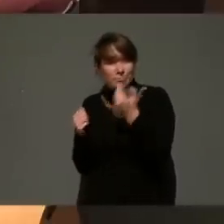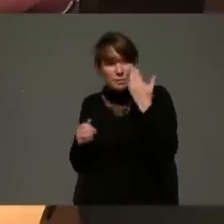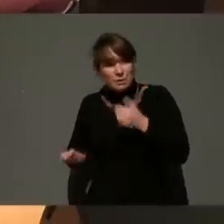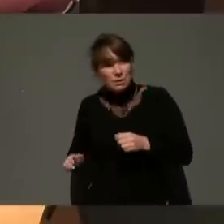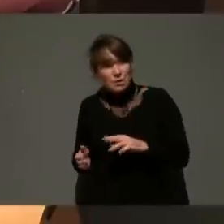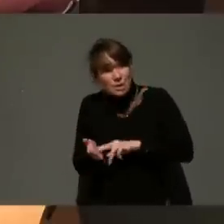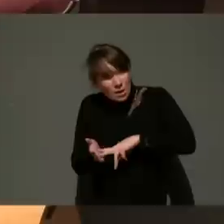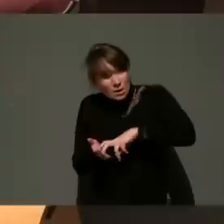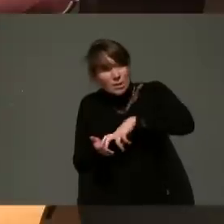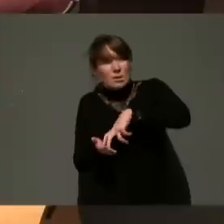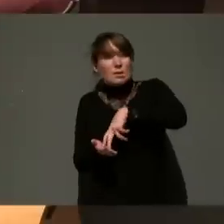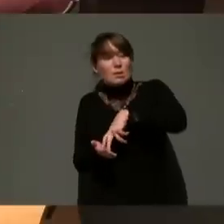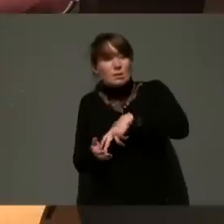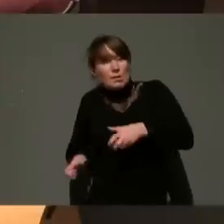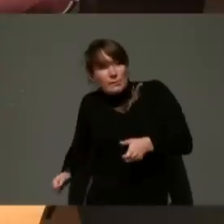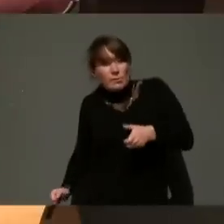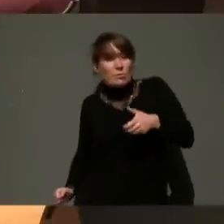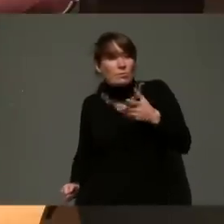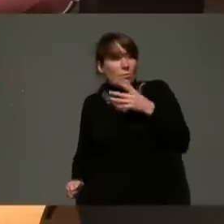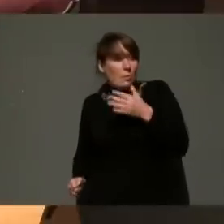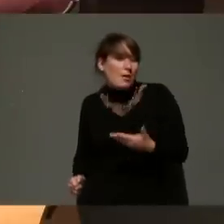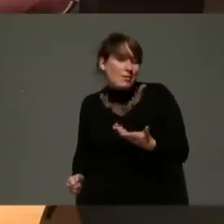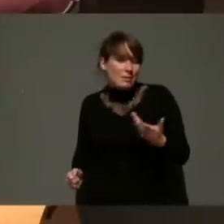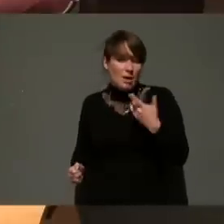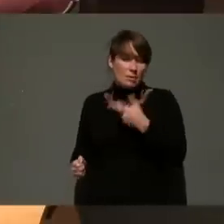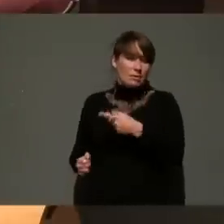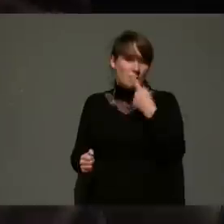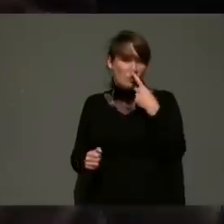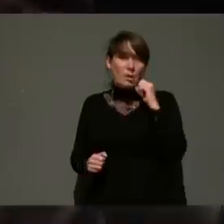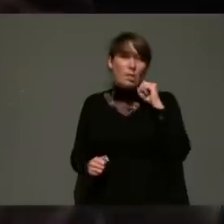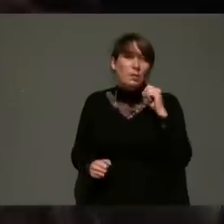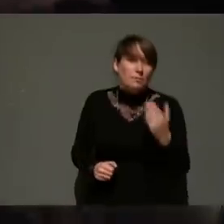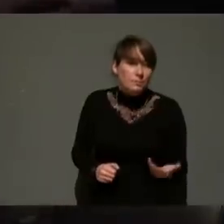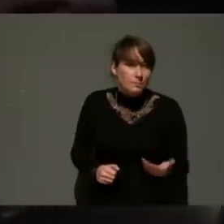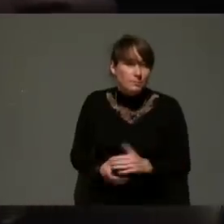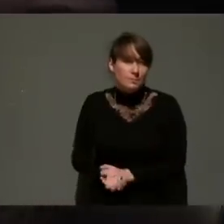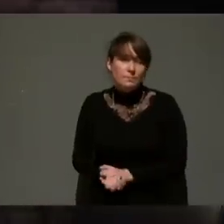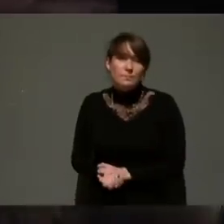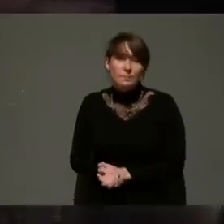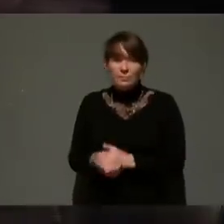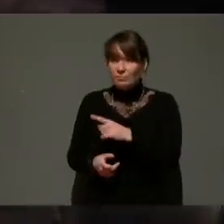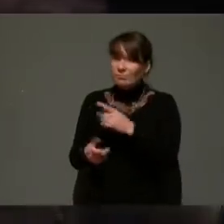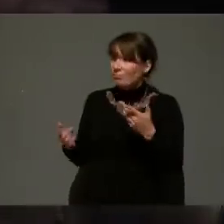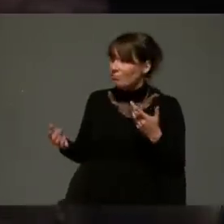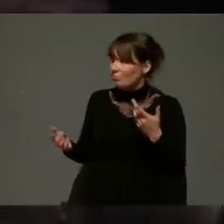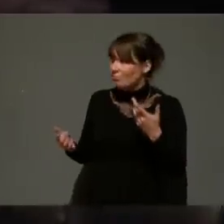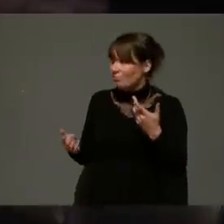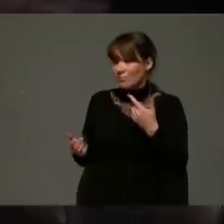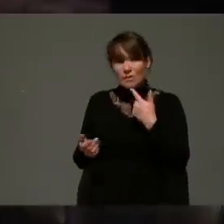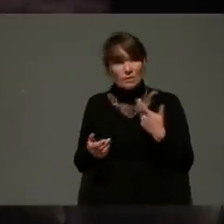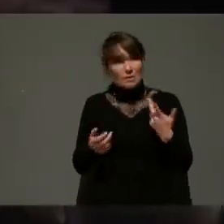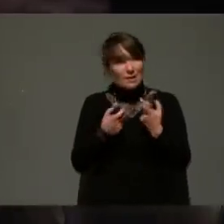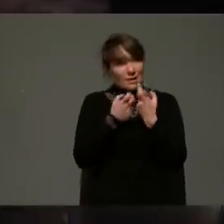relever de mon fauteuil, ben voilà, ça y est, je suis sous la dépendance. D'accord ? Donc ce sont ces facteurs-là. Donc coupler